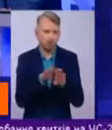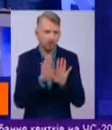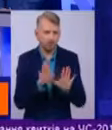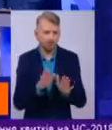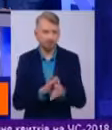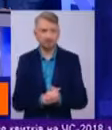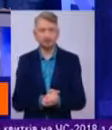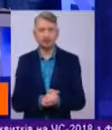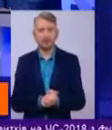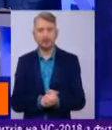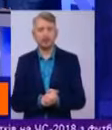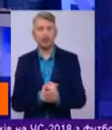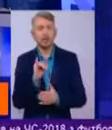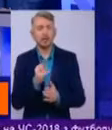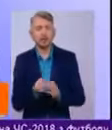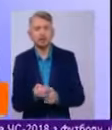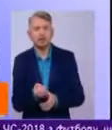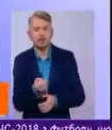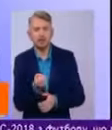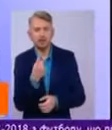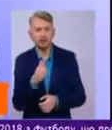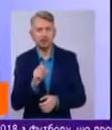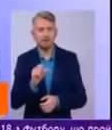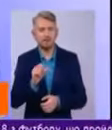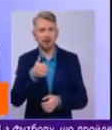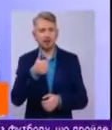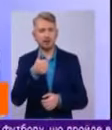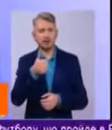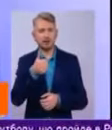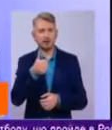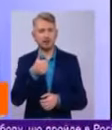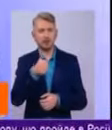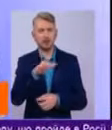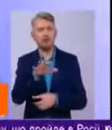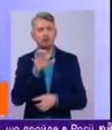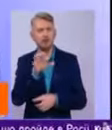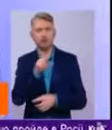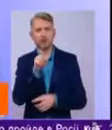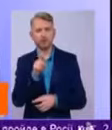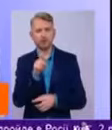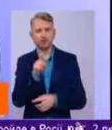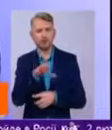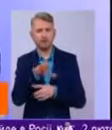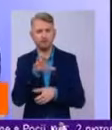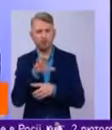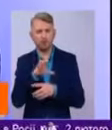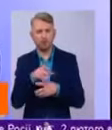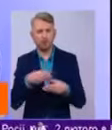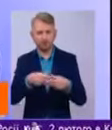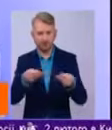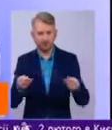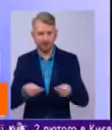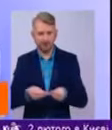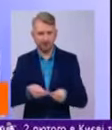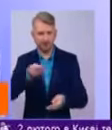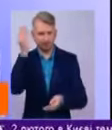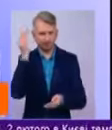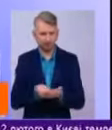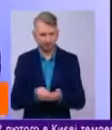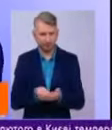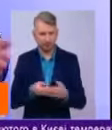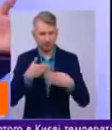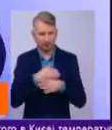І з'явилися перші фото з розбивання тарілки, це така кінотрадиція.